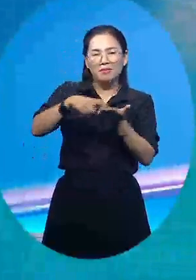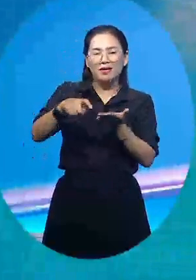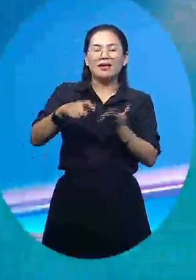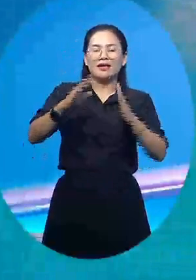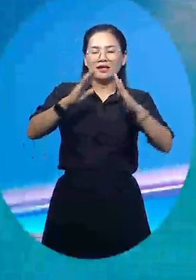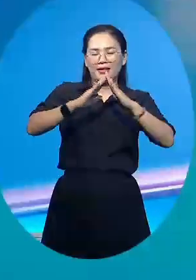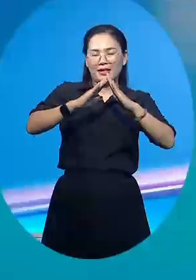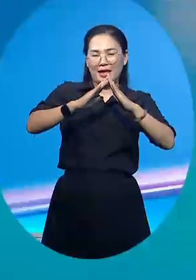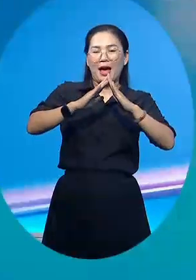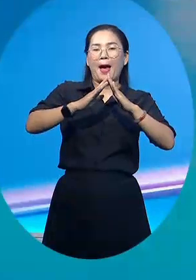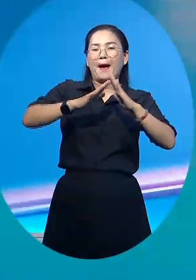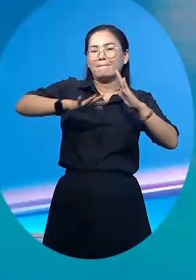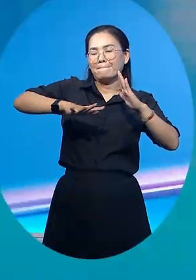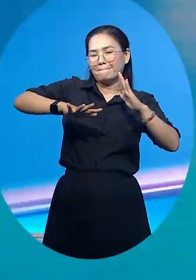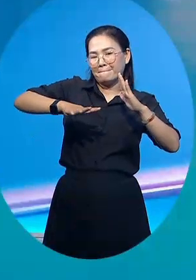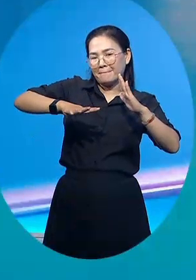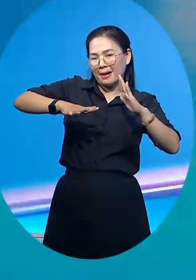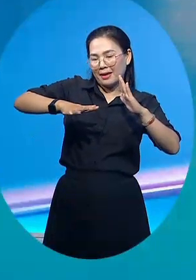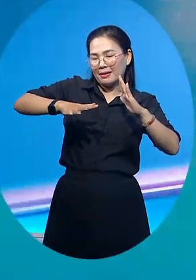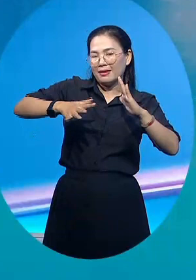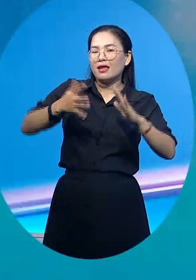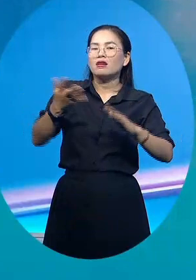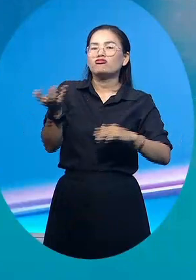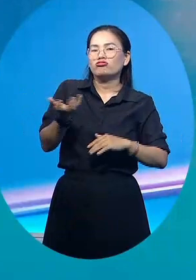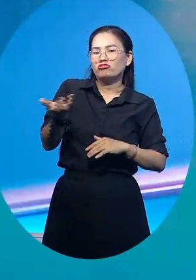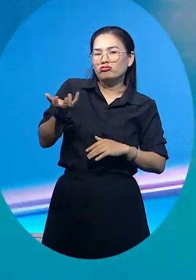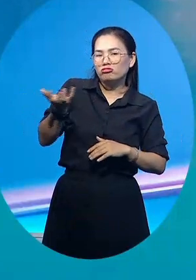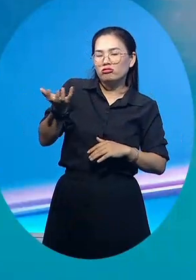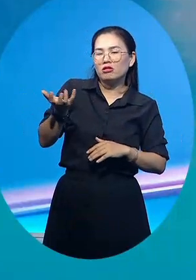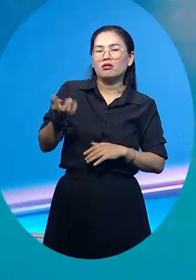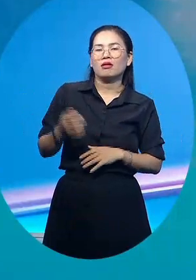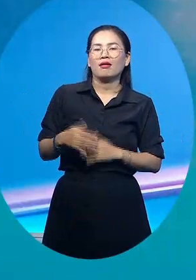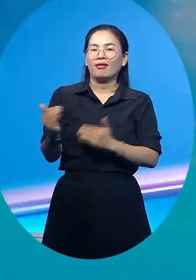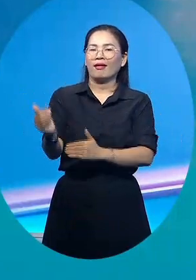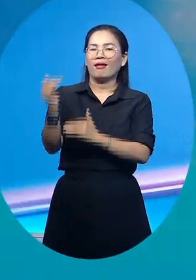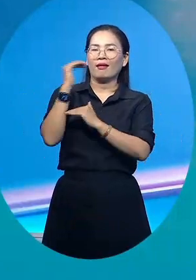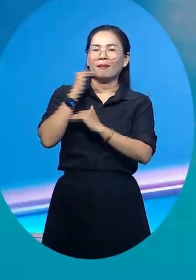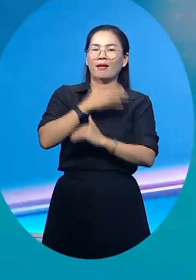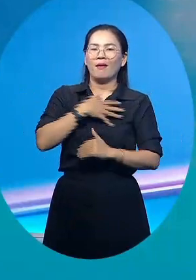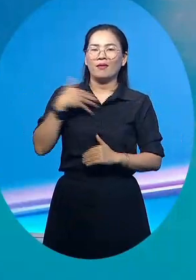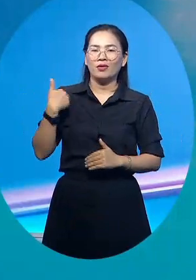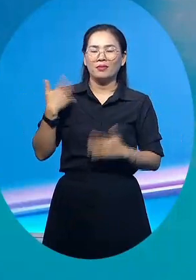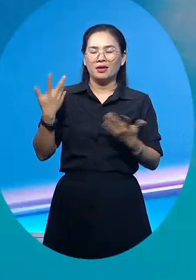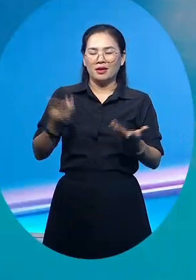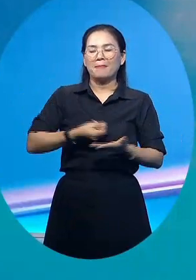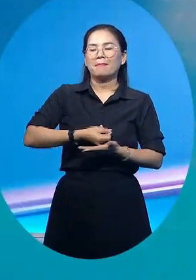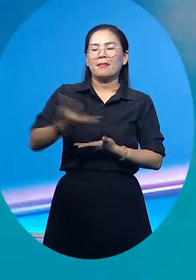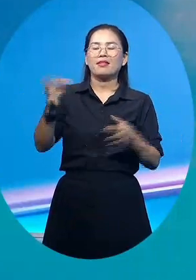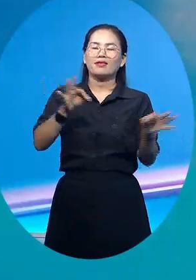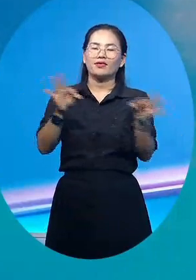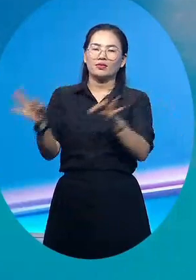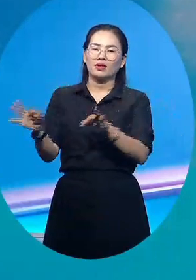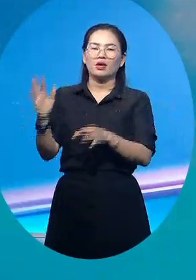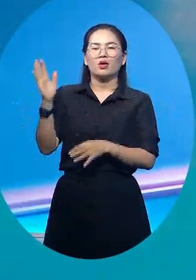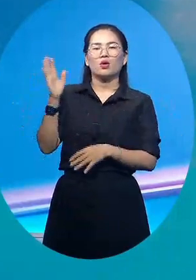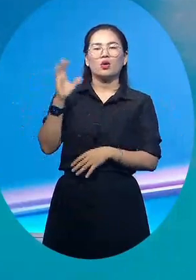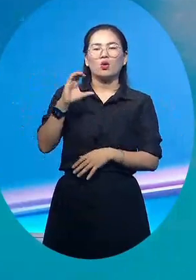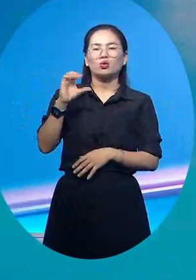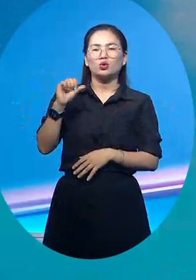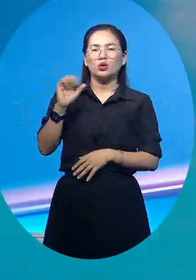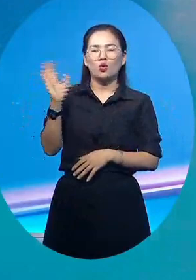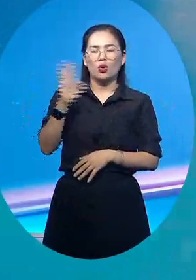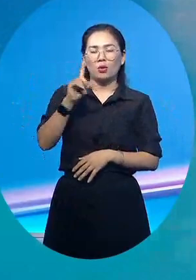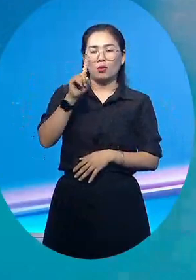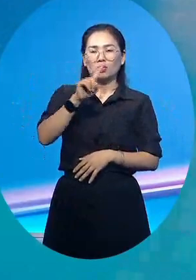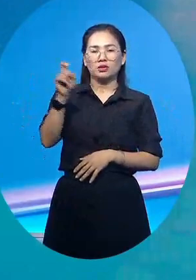vào vận hành từ năm 1999 và đã ký hợp đồng bán sỉ nước với công ty cấp nước thành phố Hồ Chí Minh với công suất khoảng 100.000